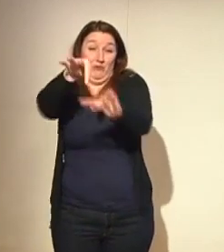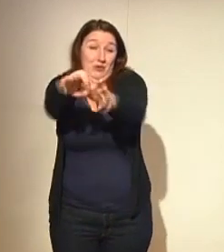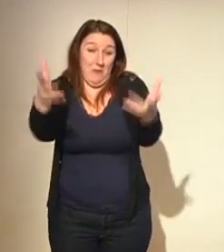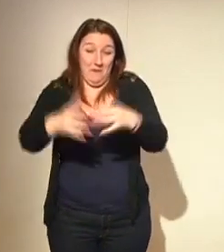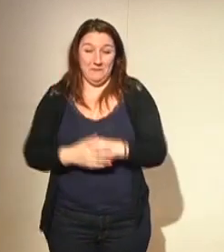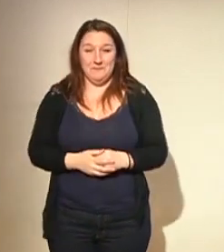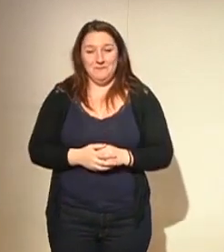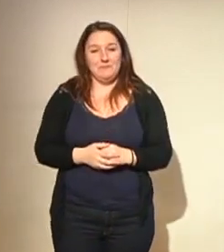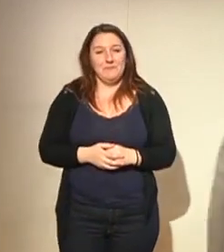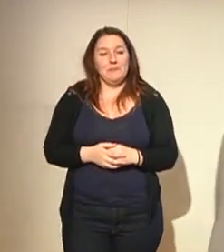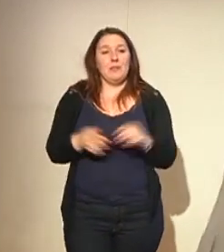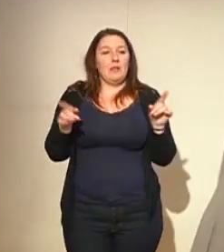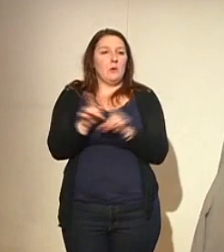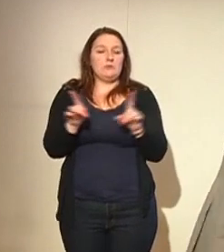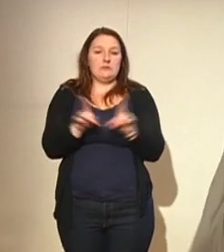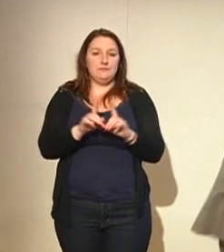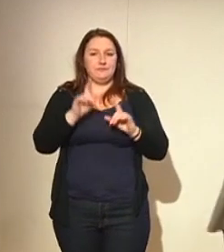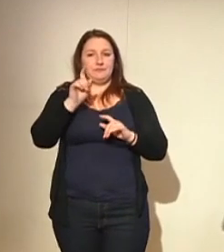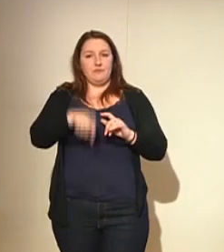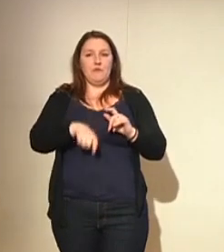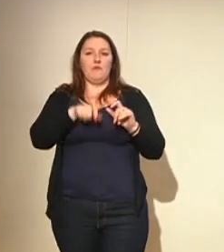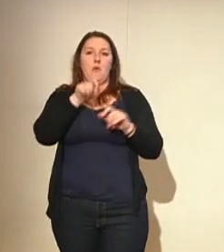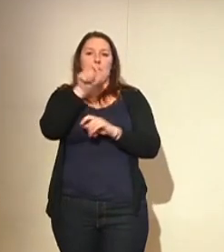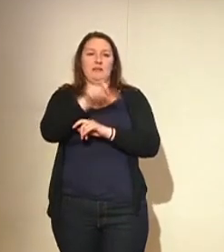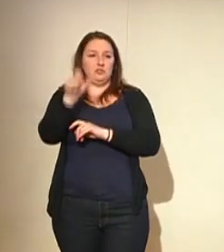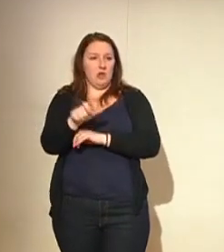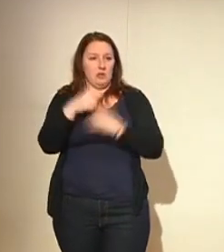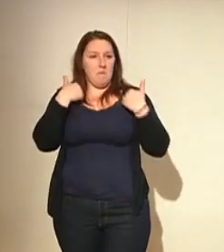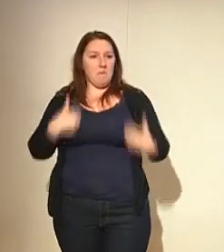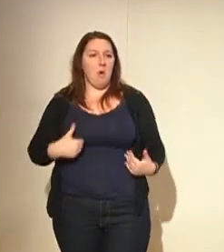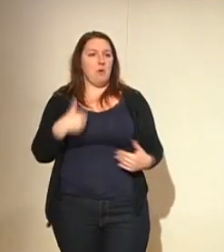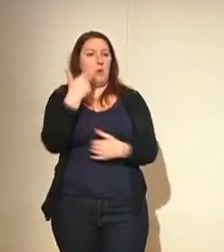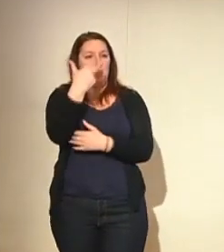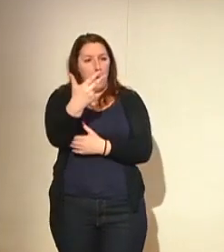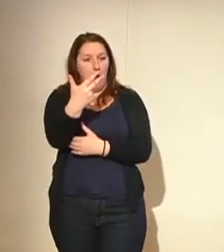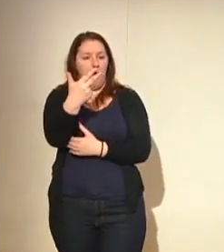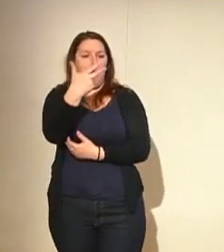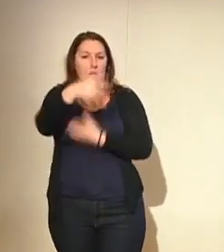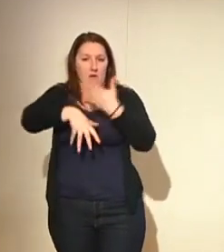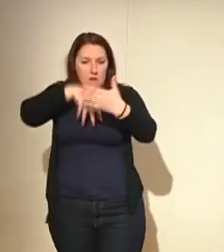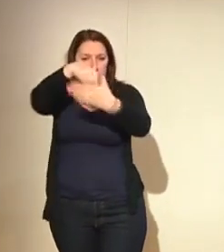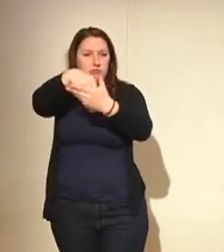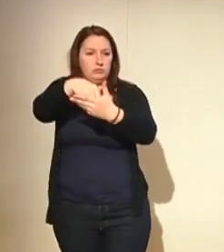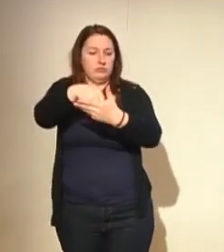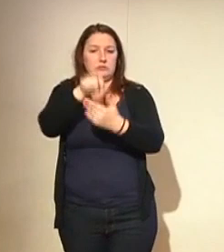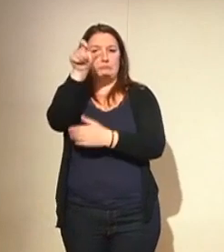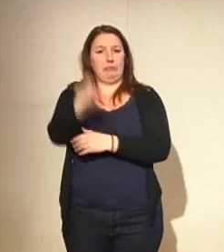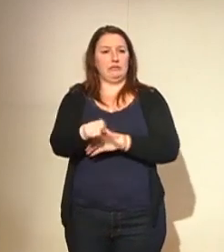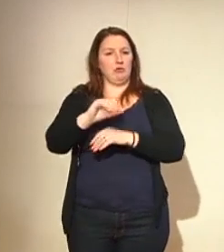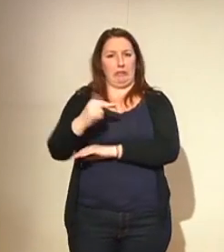il nous faut également désigner trois membres trois personnalités